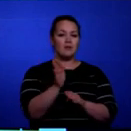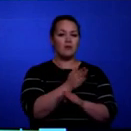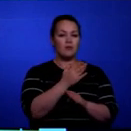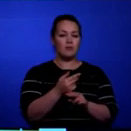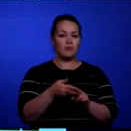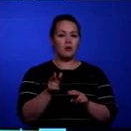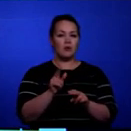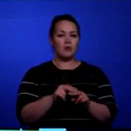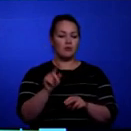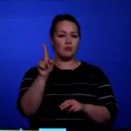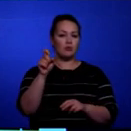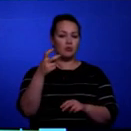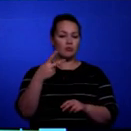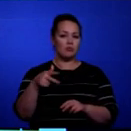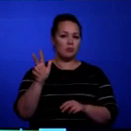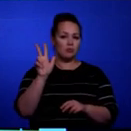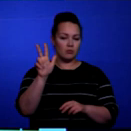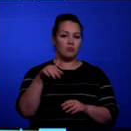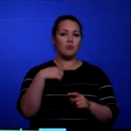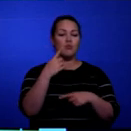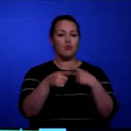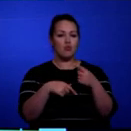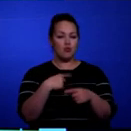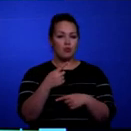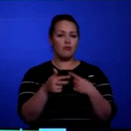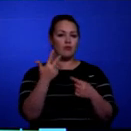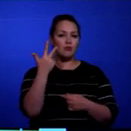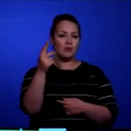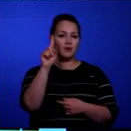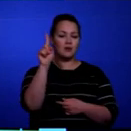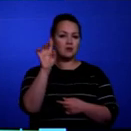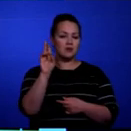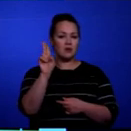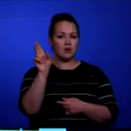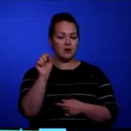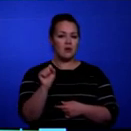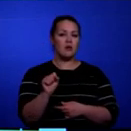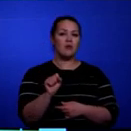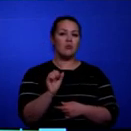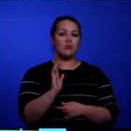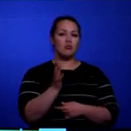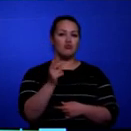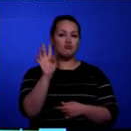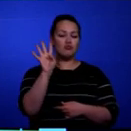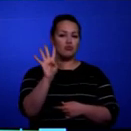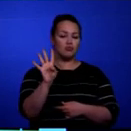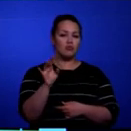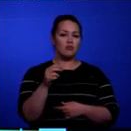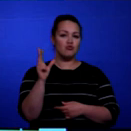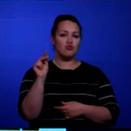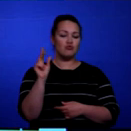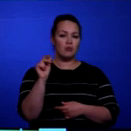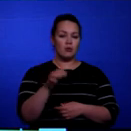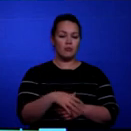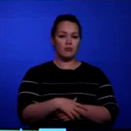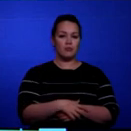это 123 после него у нас еще три знака значит в частном будет четыре цифры